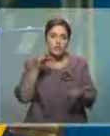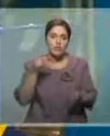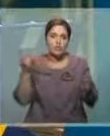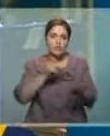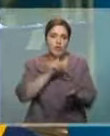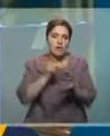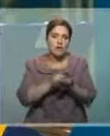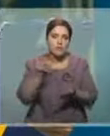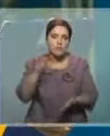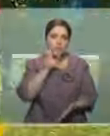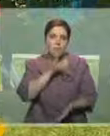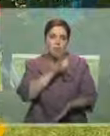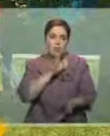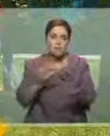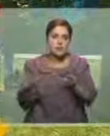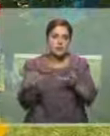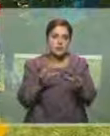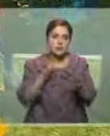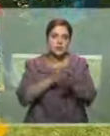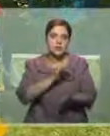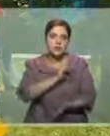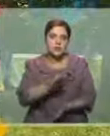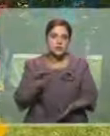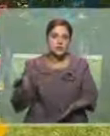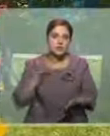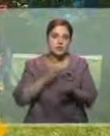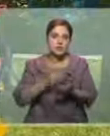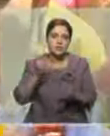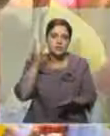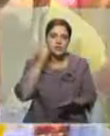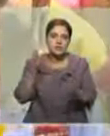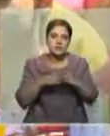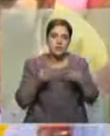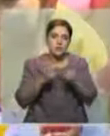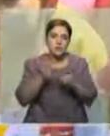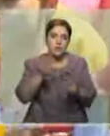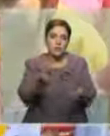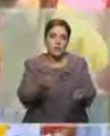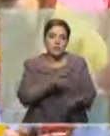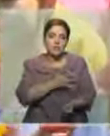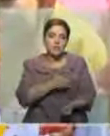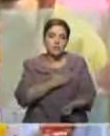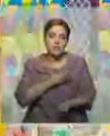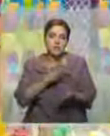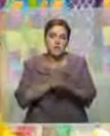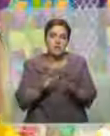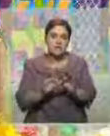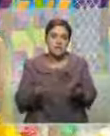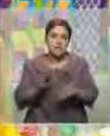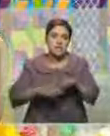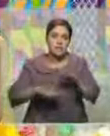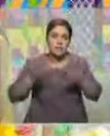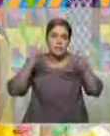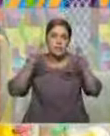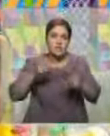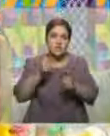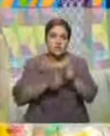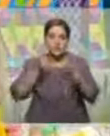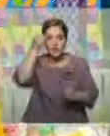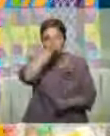ребенку материнскую заботу. Кстати, в последнее время дети в приюте все чаще обретают семью. По словам специалистов, ежегодно в Казахстане возвращают родителям